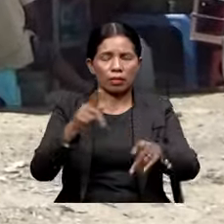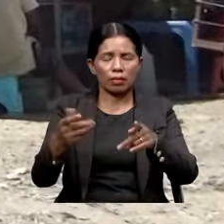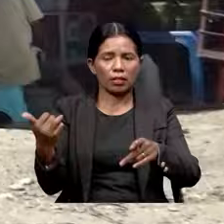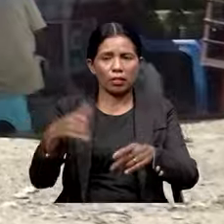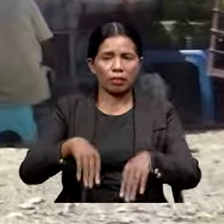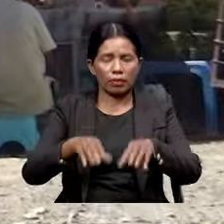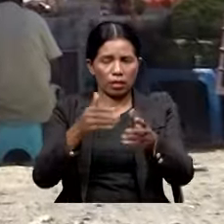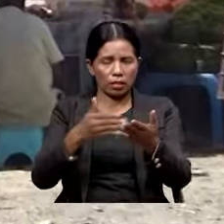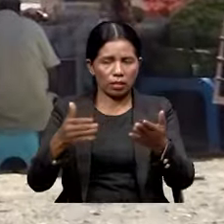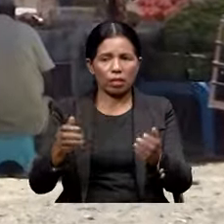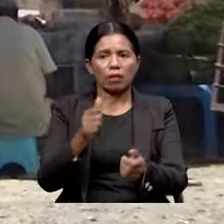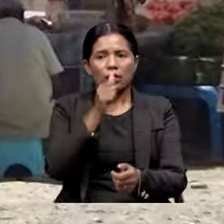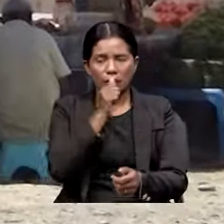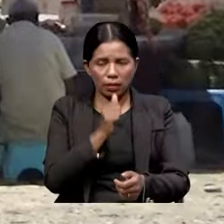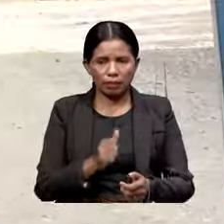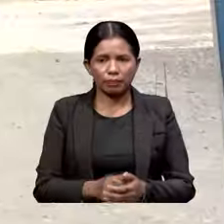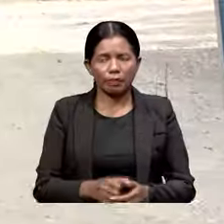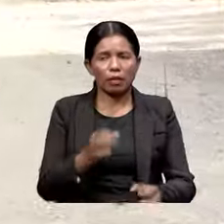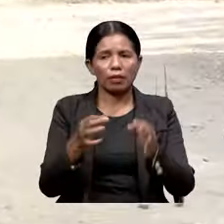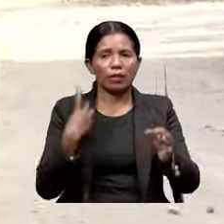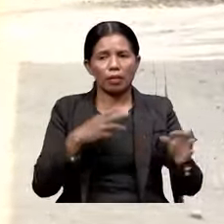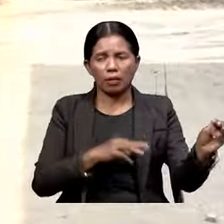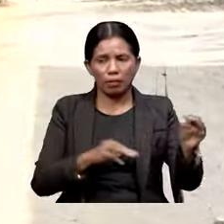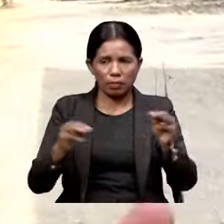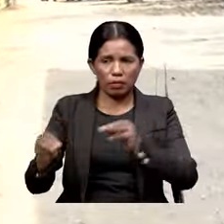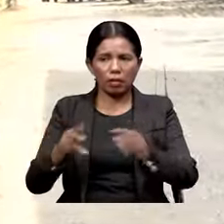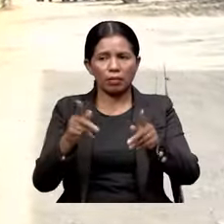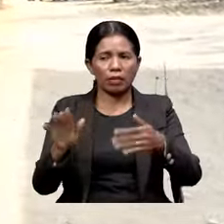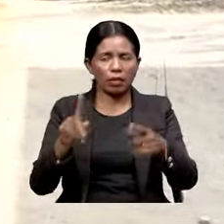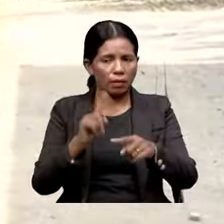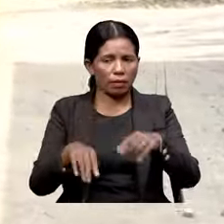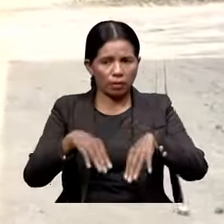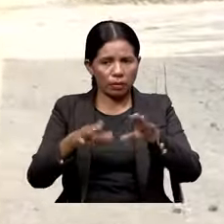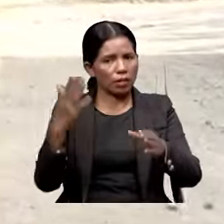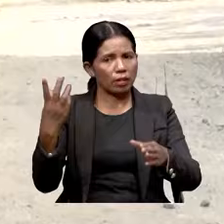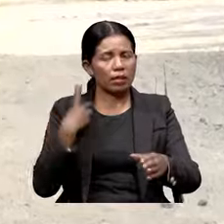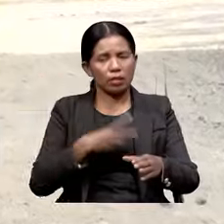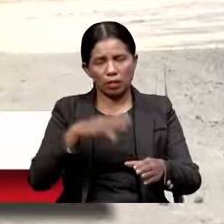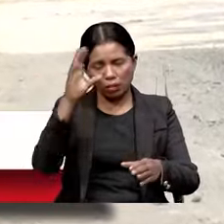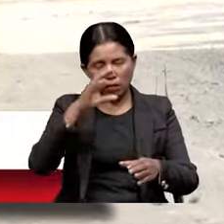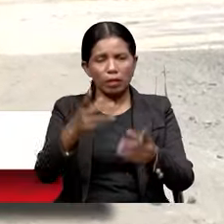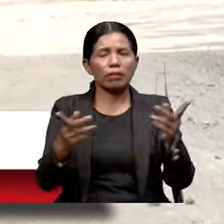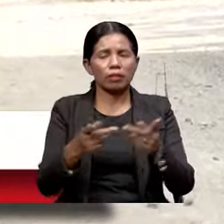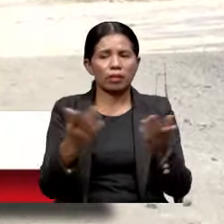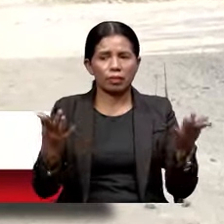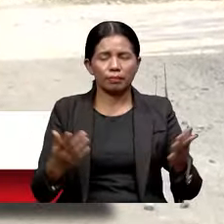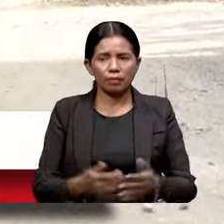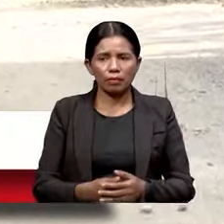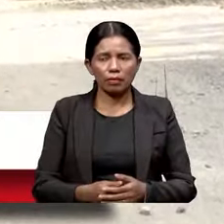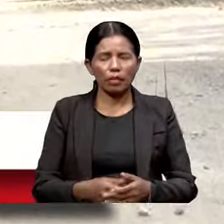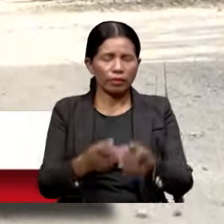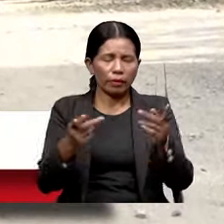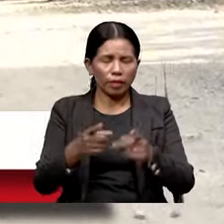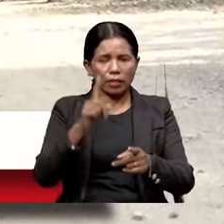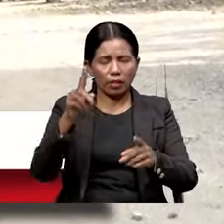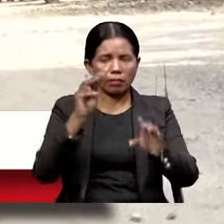fan sasan ho hak matek. Se ita kara muda malu sene label fang ba iteng kari fating ini be. Fating ida mak markaru, markaru